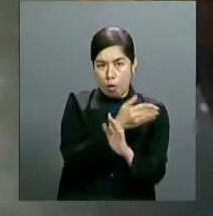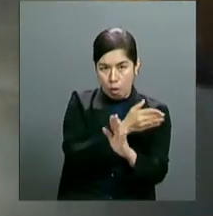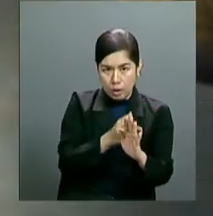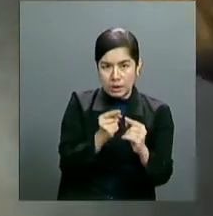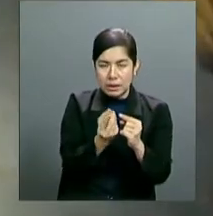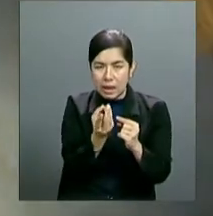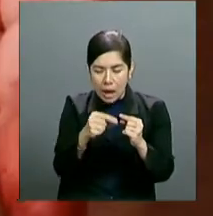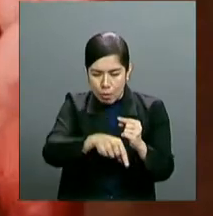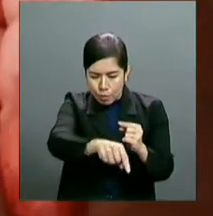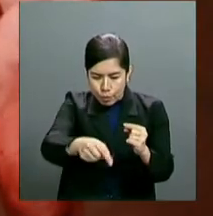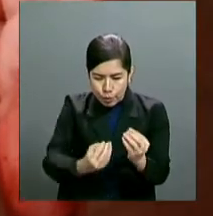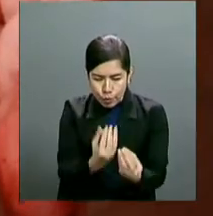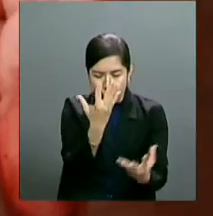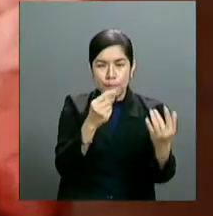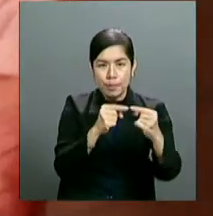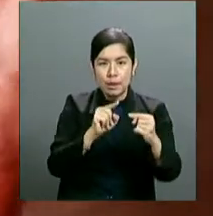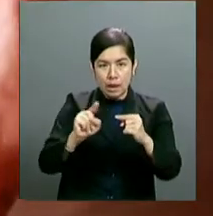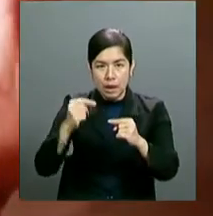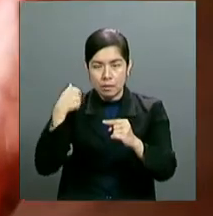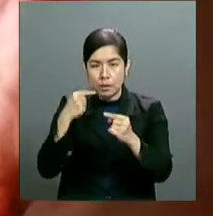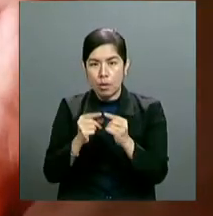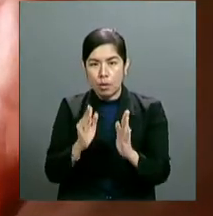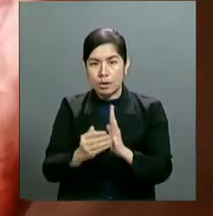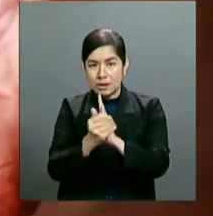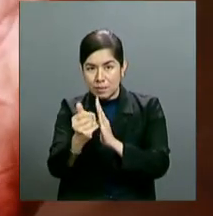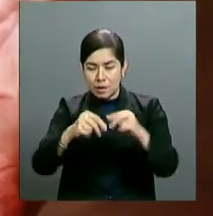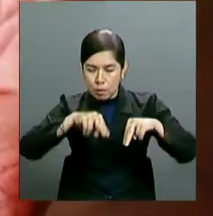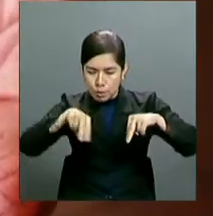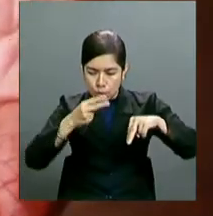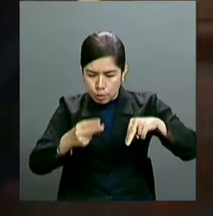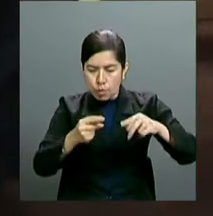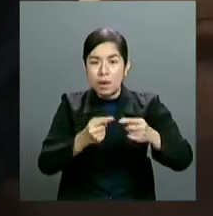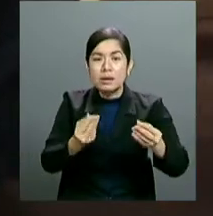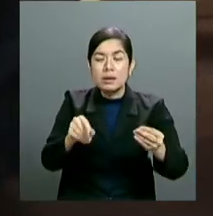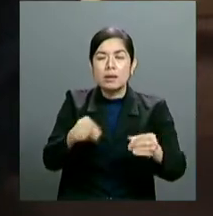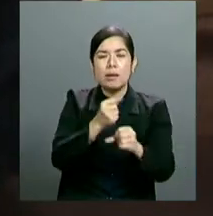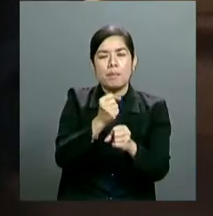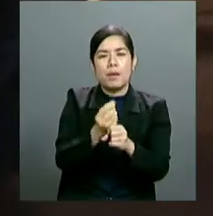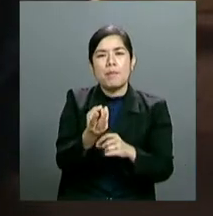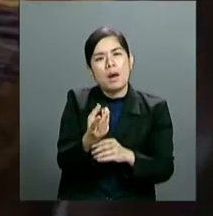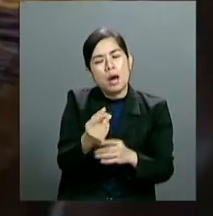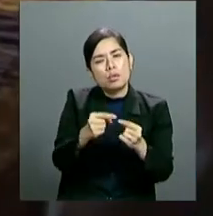วจะให้ปราชชาวบ้านมาดูพื้นที่ก่อนว่าพื้นที่นี้เหมาะสมหรือไ